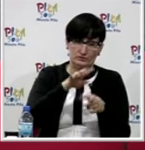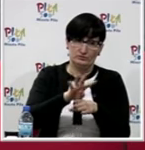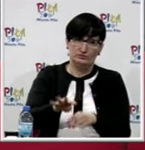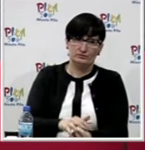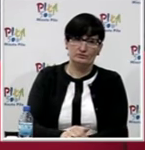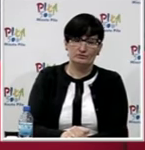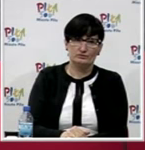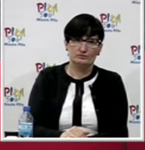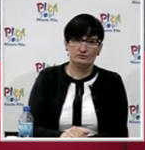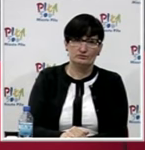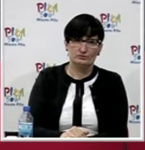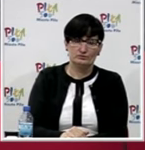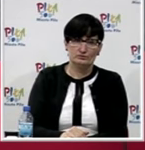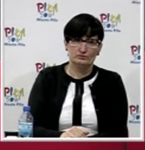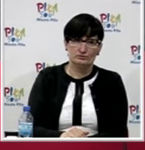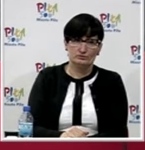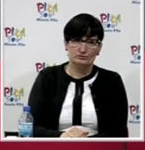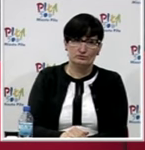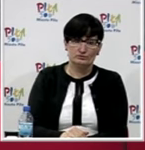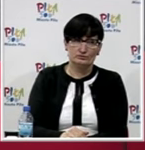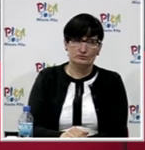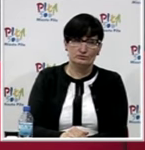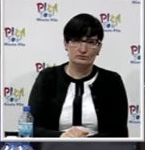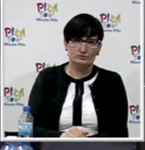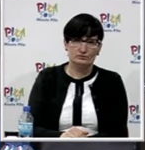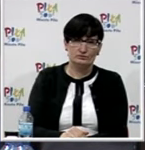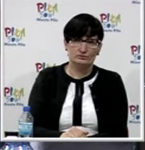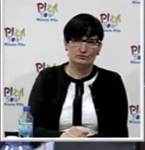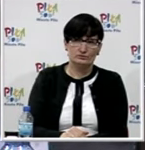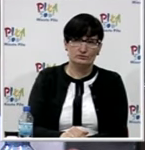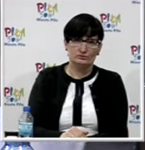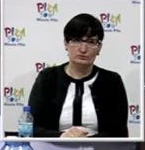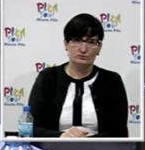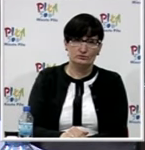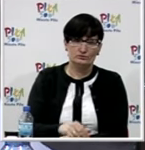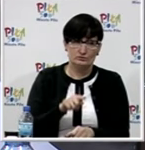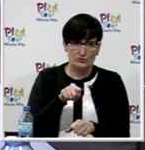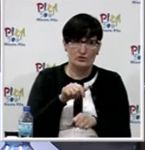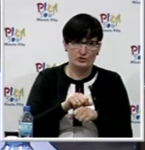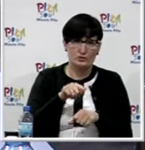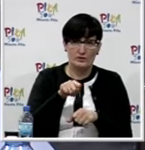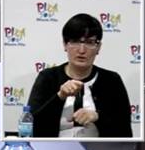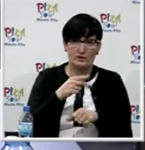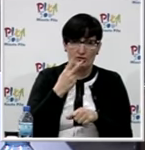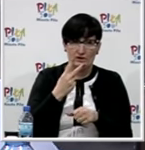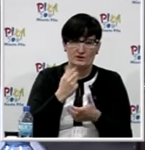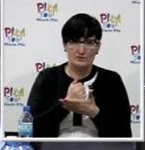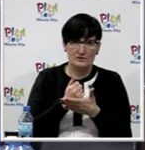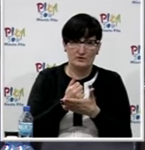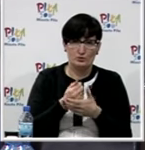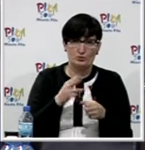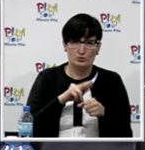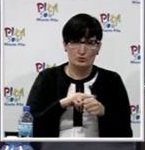2014. Także to są te dwie kwestie, które pozwoliłem